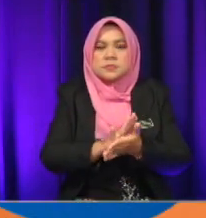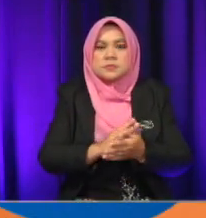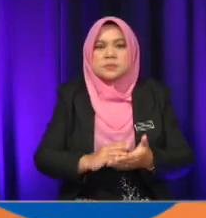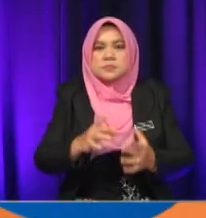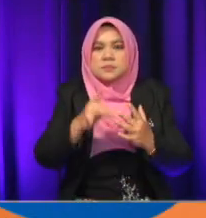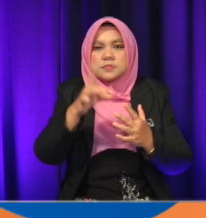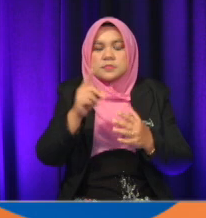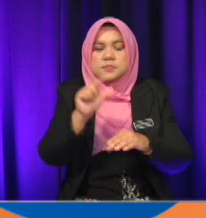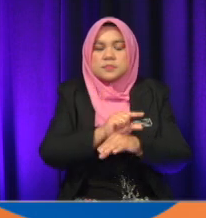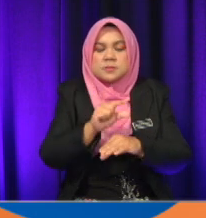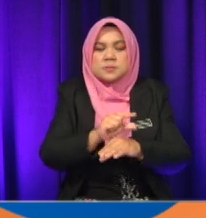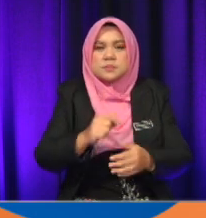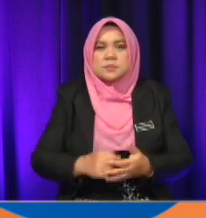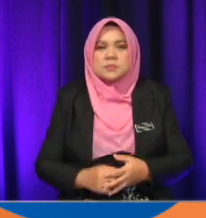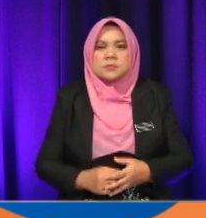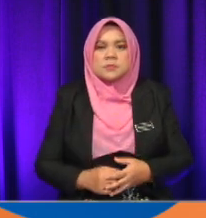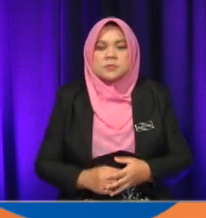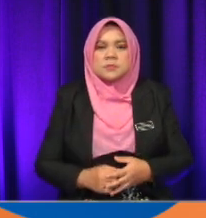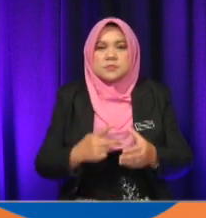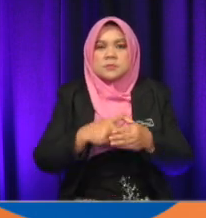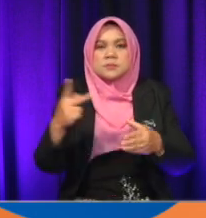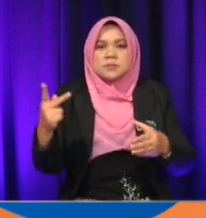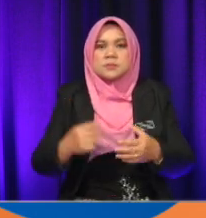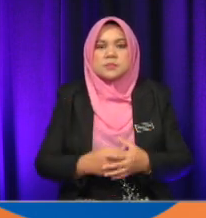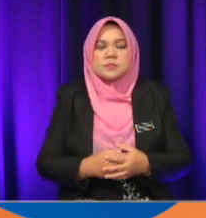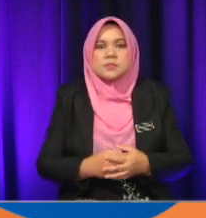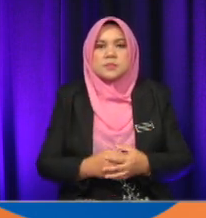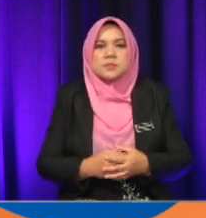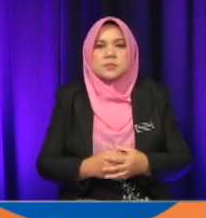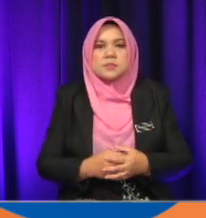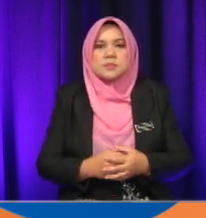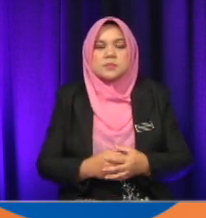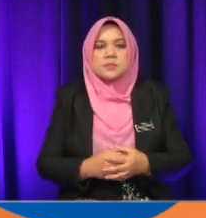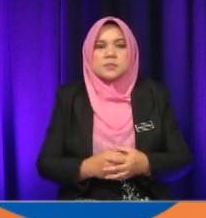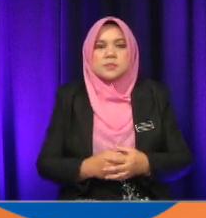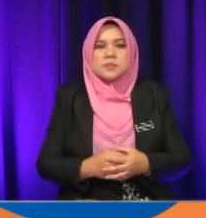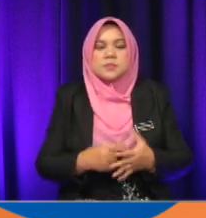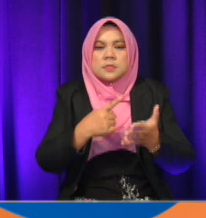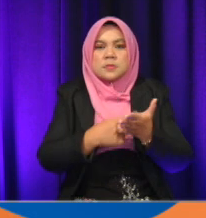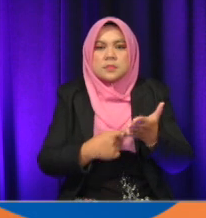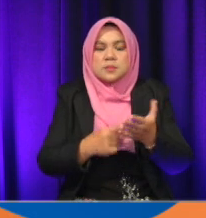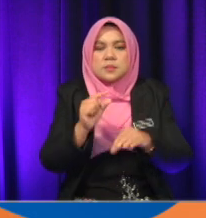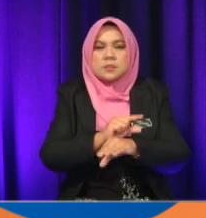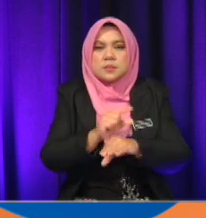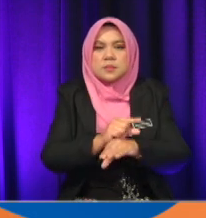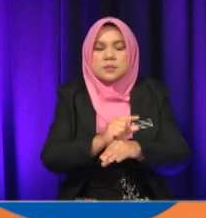pengguna. Pilihan pengeluar, maafkan saya. Okey, jadi apa yang dia gunakan dalam media cetak ni? Syafika tahu